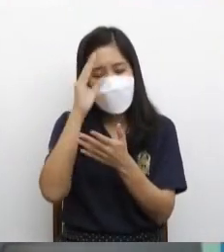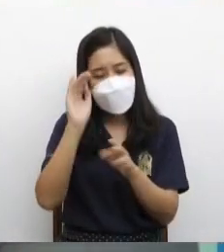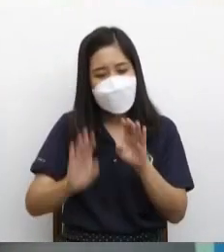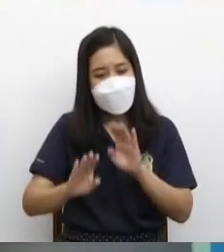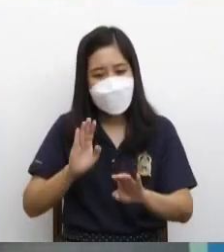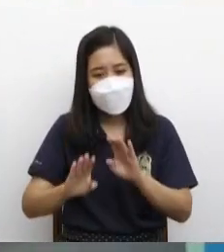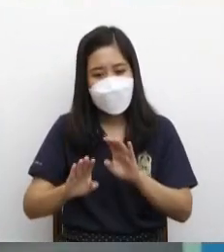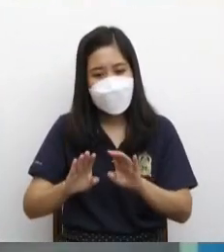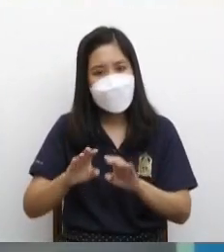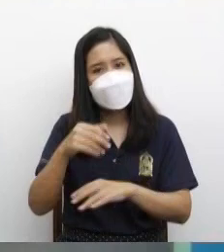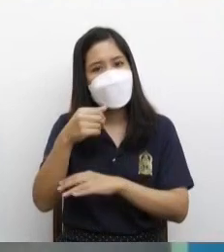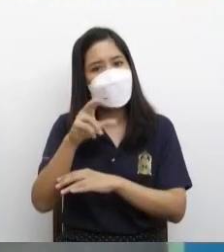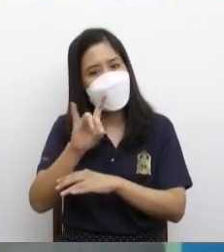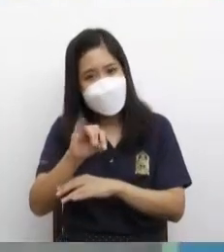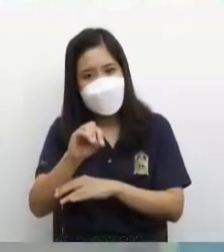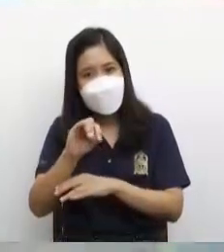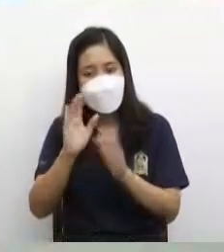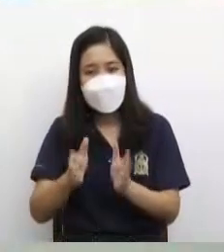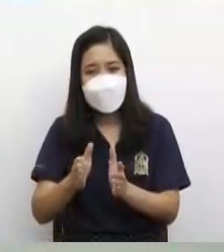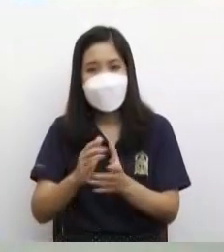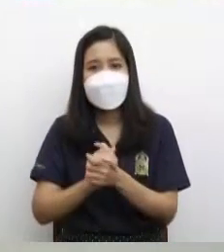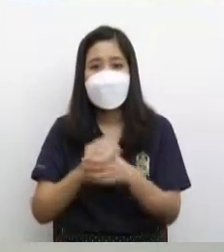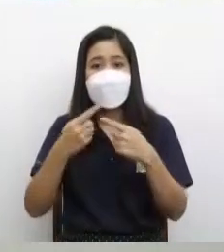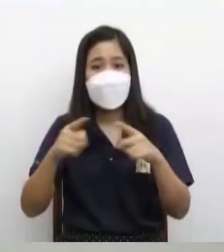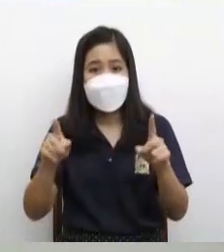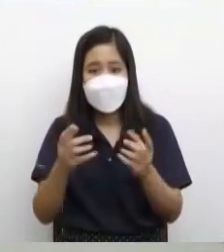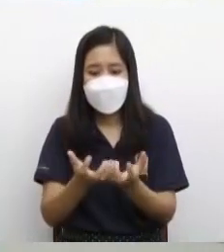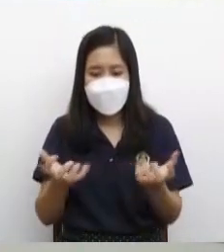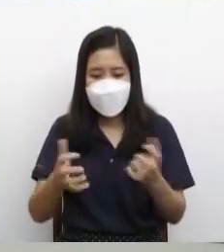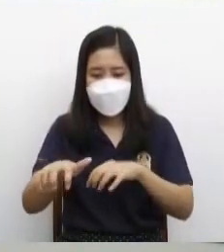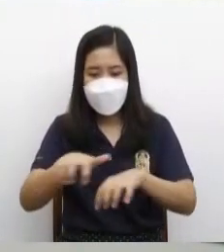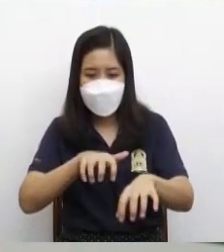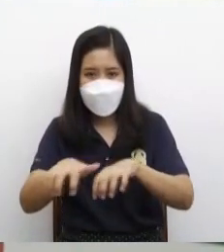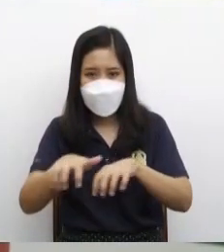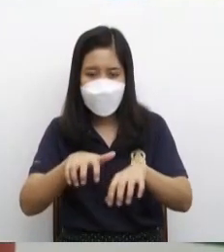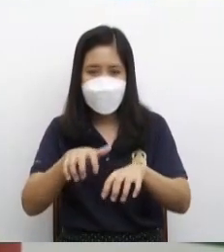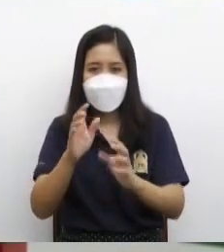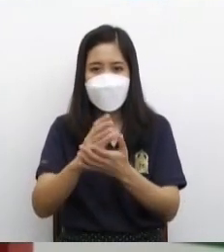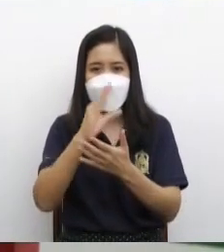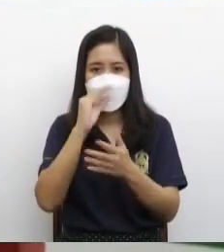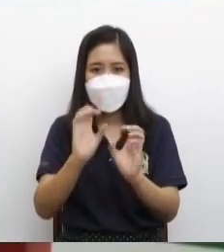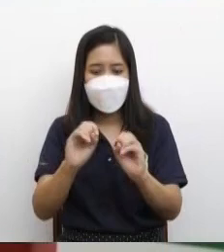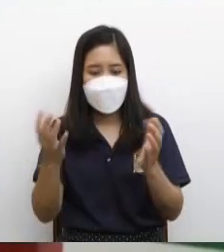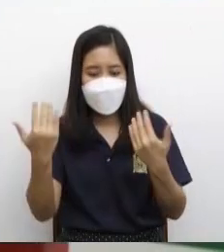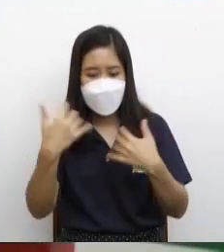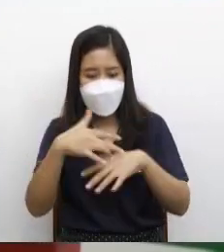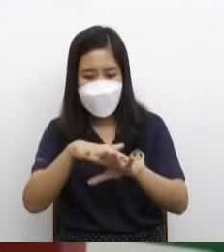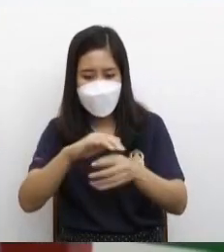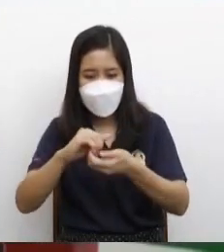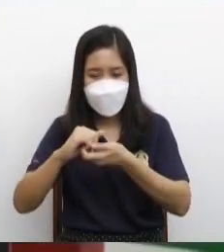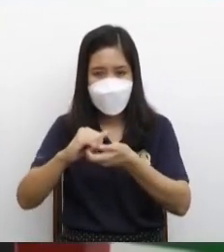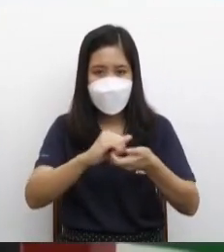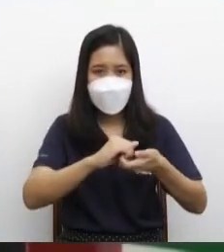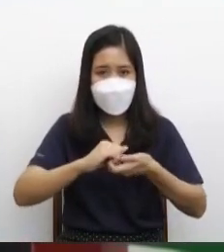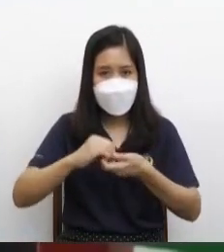80คนแต่ด้วยศักยภาพการบริหารจัดการแบบมีส่วนร่วมและมีภาวะ